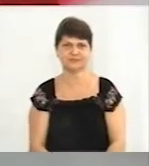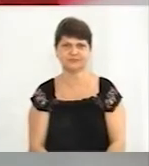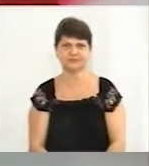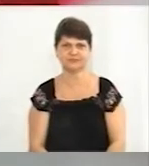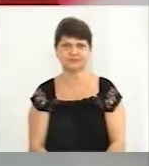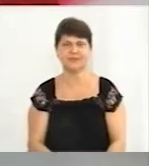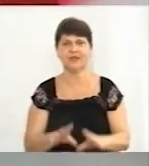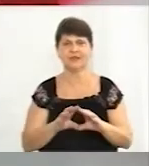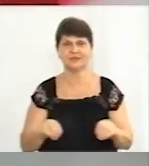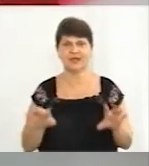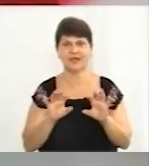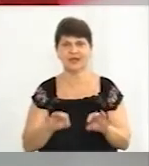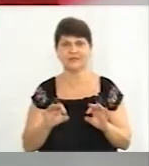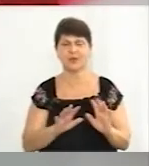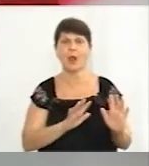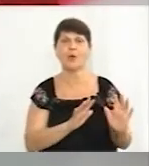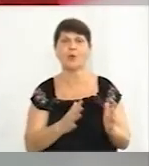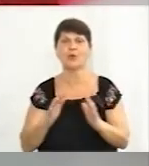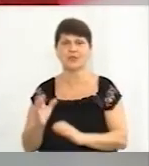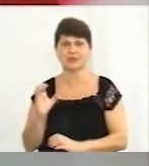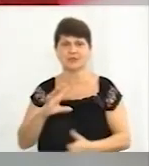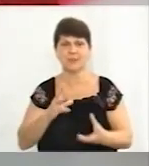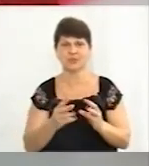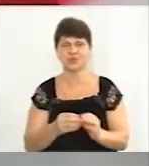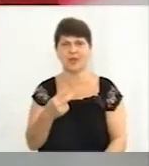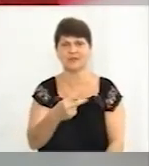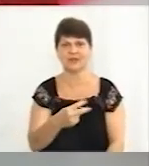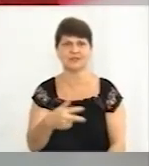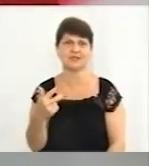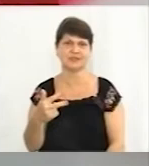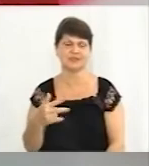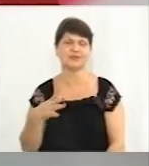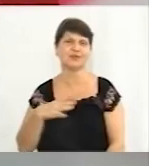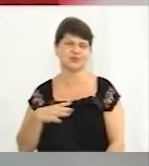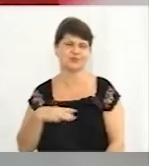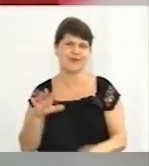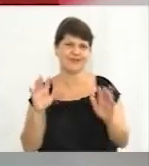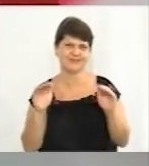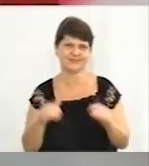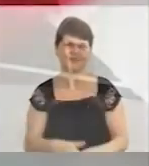Це вся інформація. Події середи. Підсумуємо о 20:30, тож дочекайтеся.